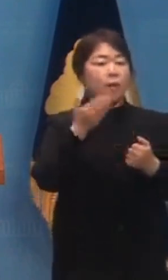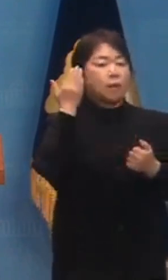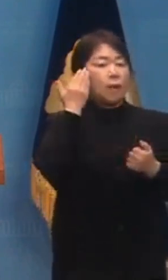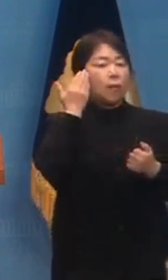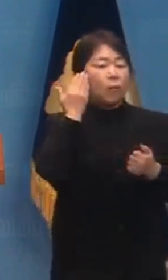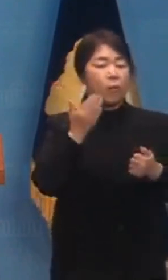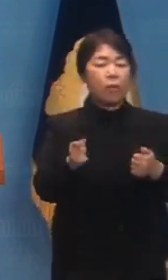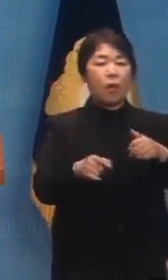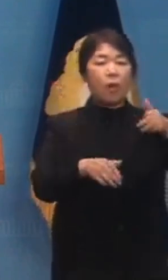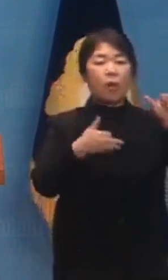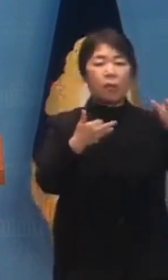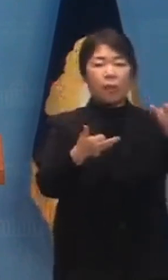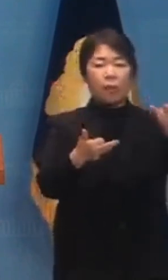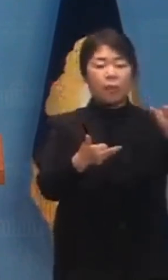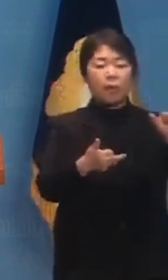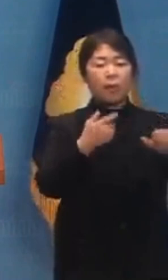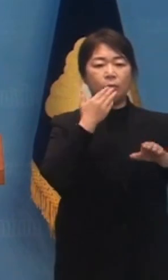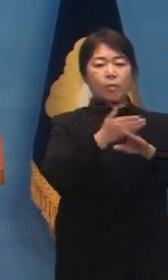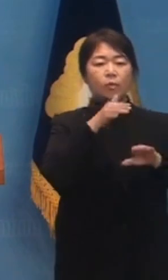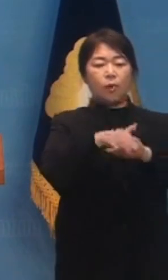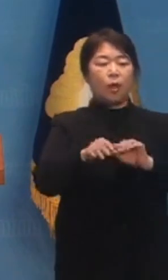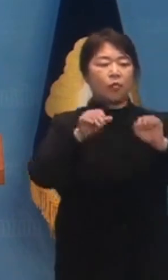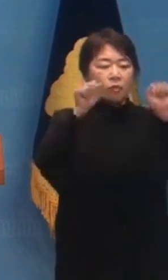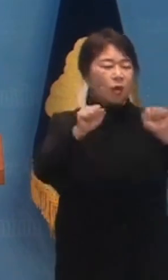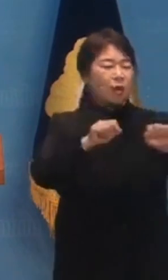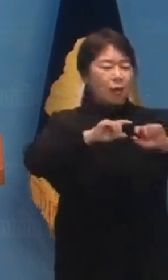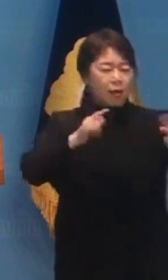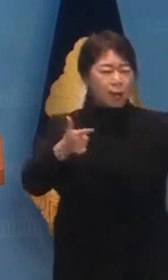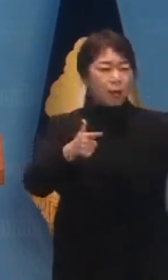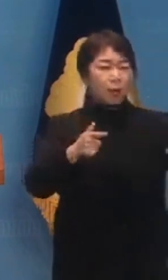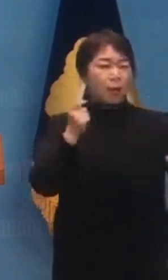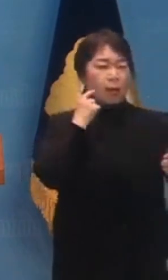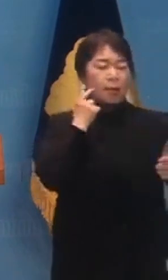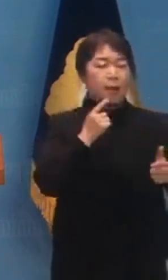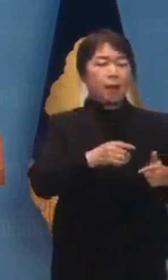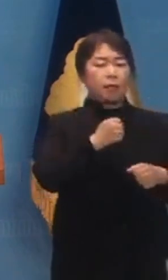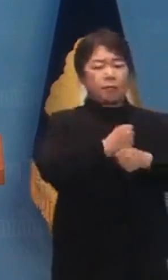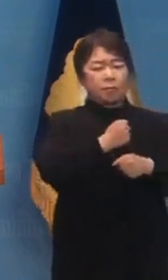뻔뻔한 변명으로 일관하고 있다고 합니다.